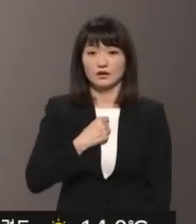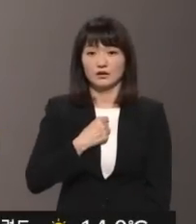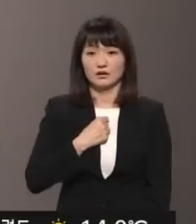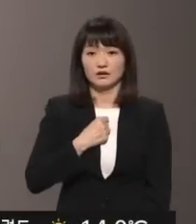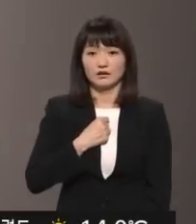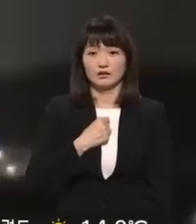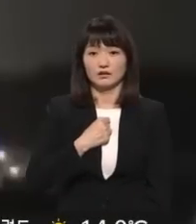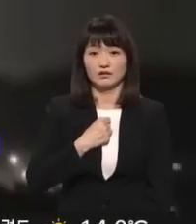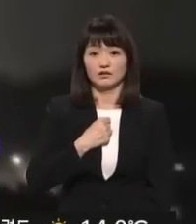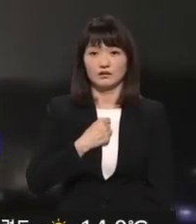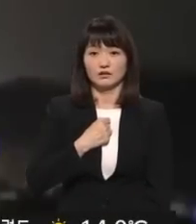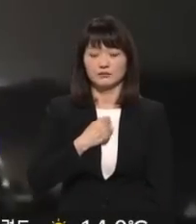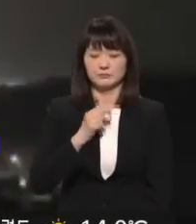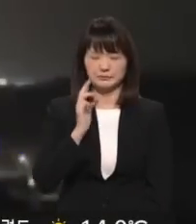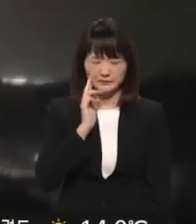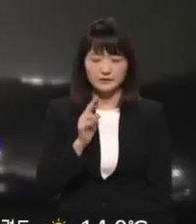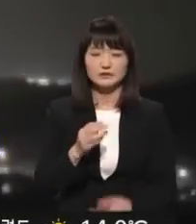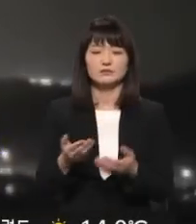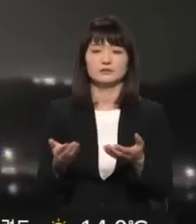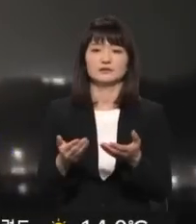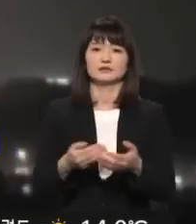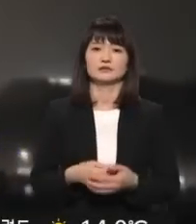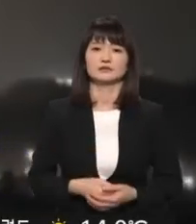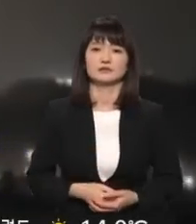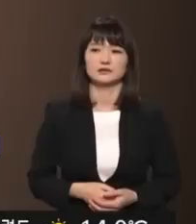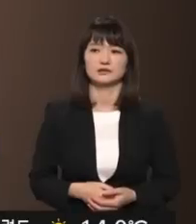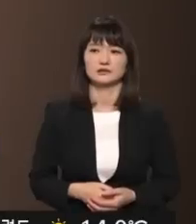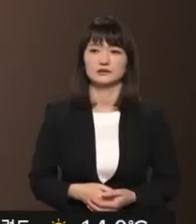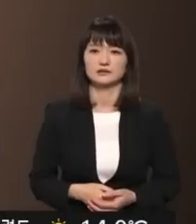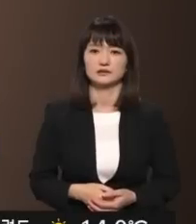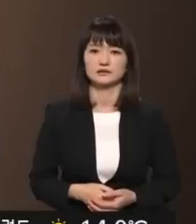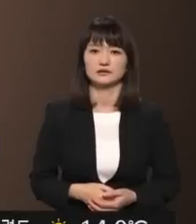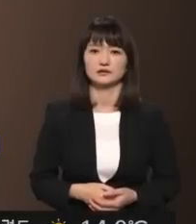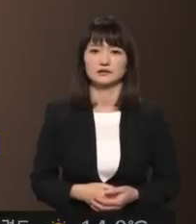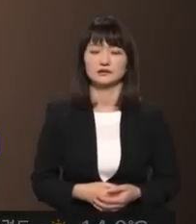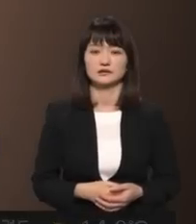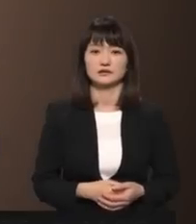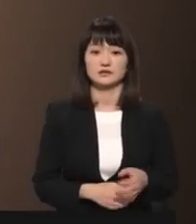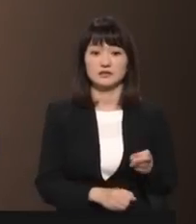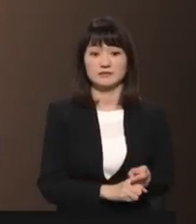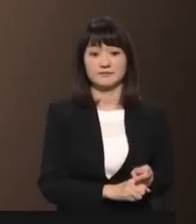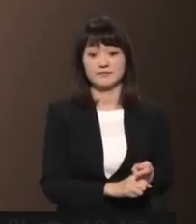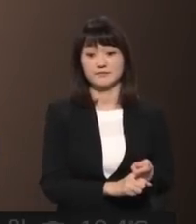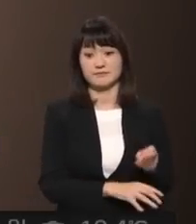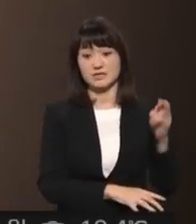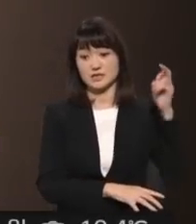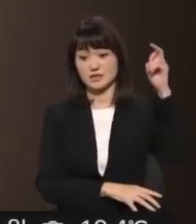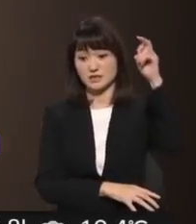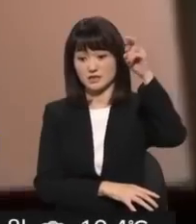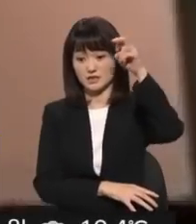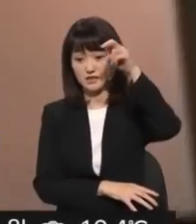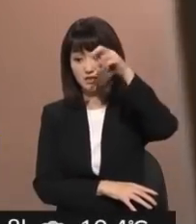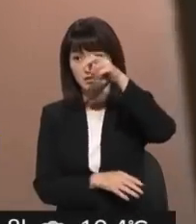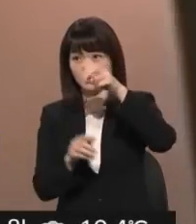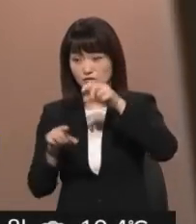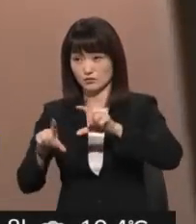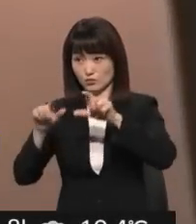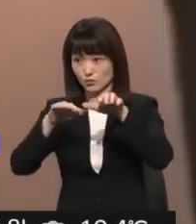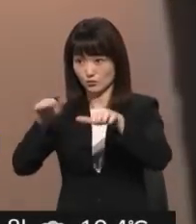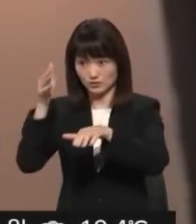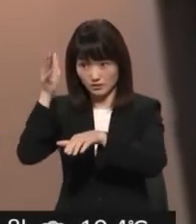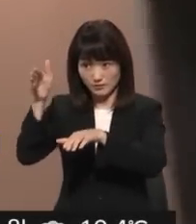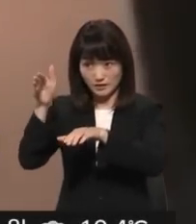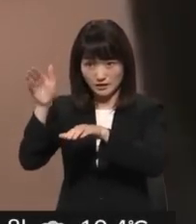만한 끔찍한 참사가 일어날 뻔했습니다. 저게 더 날아가서 민가에 떨어지거나 아니면 탄두가 폭발했으면 정말 큰 사고가